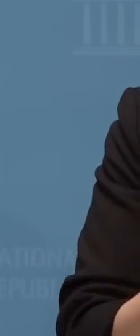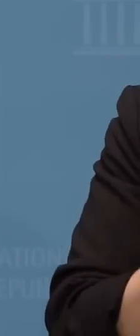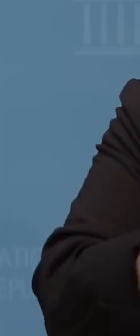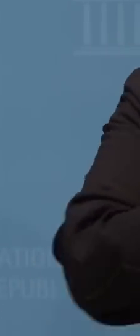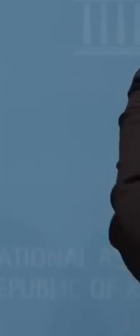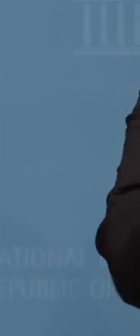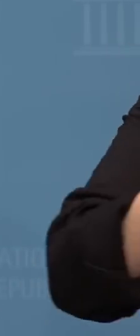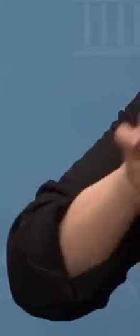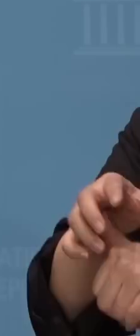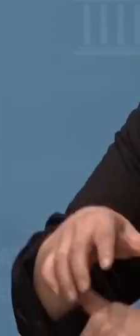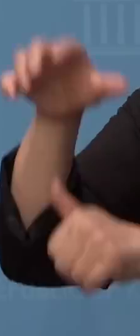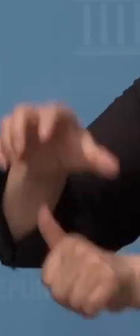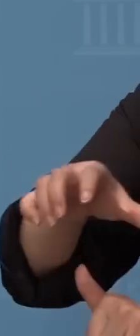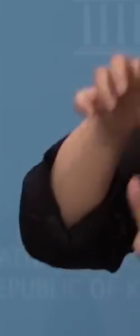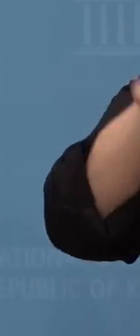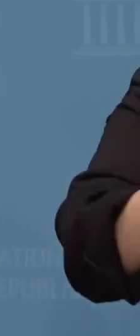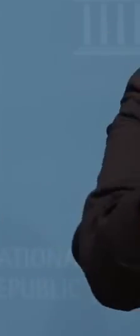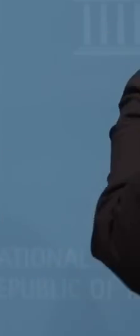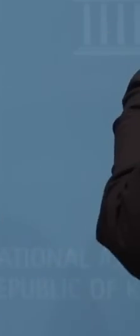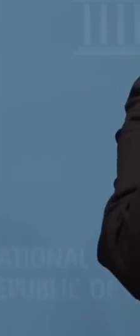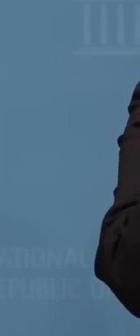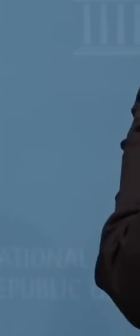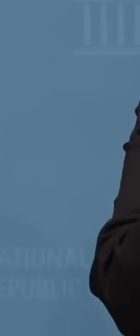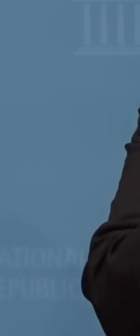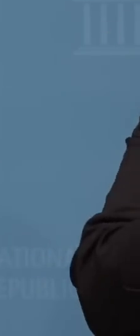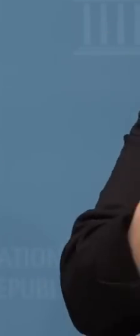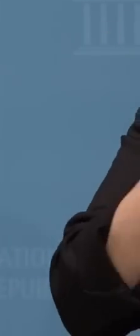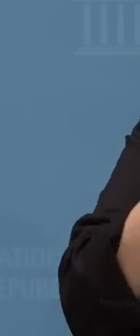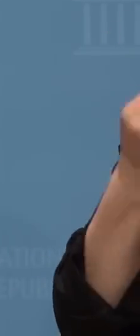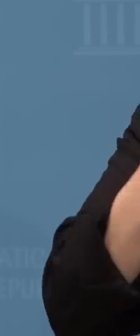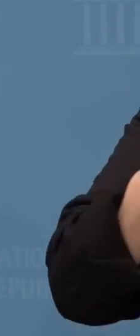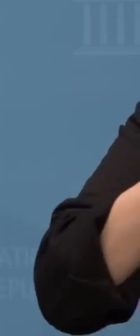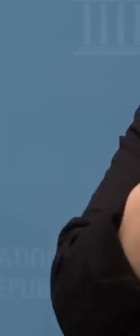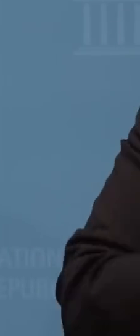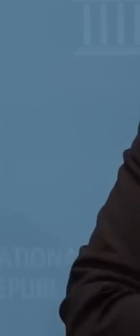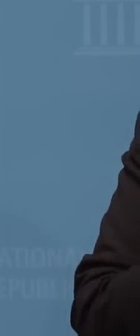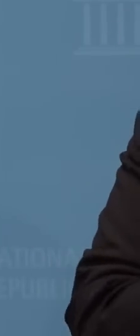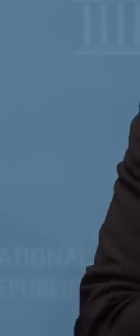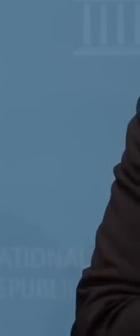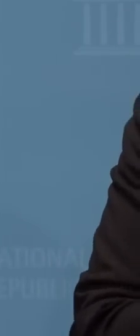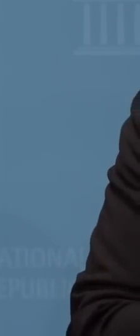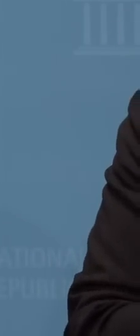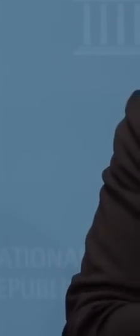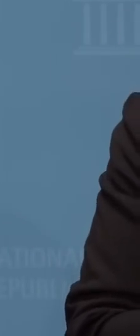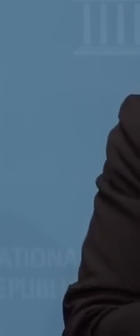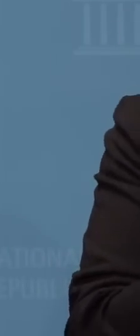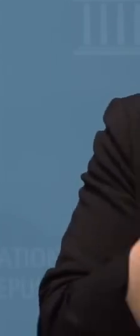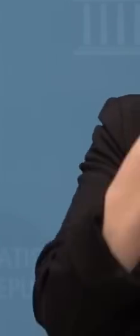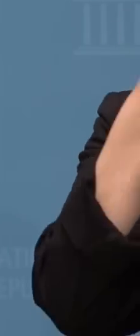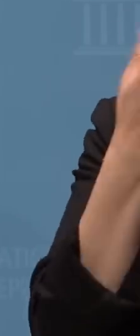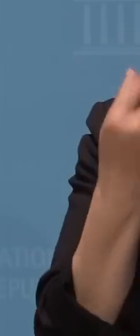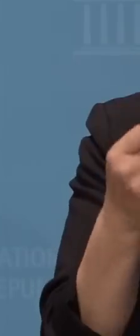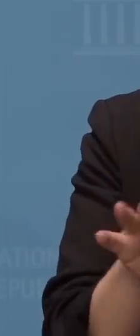주저앉히고 당내 표심에도 영향을 미치려는 의도가 다분한 공포조장 발언들을